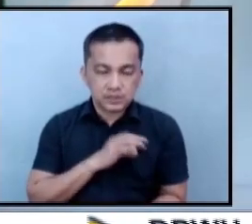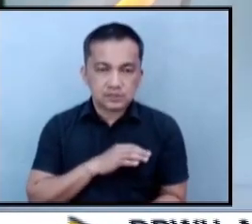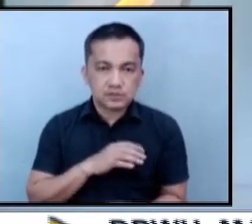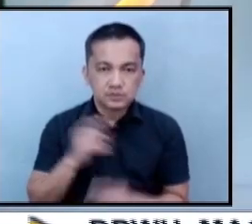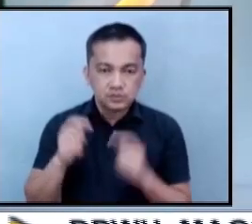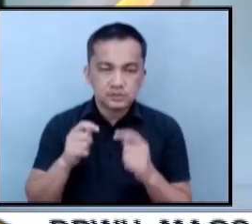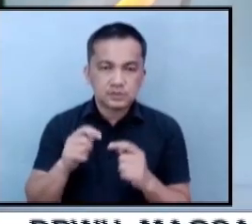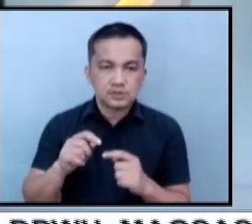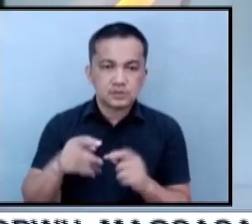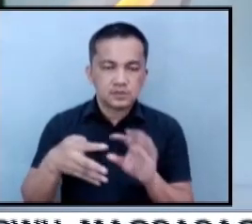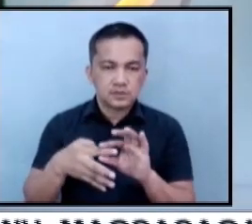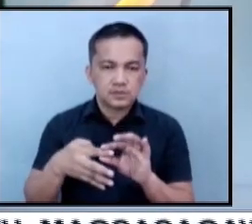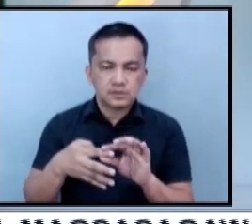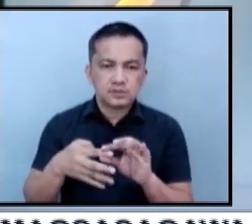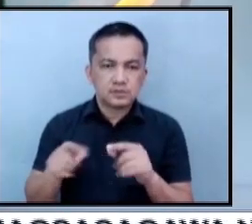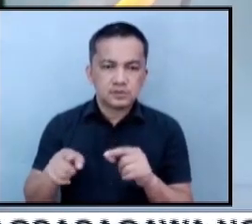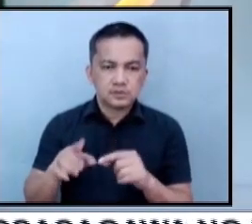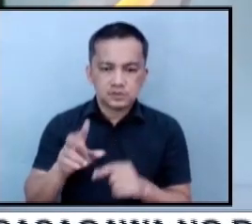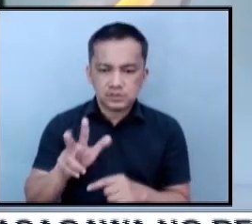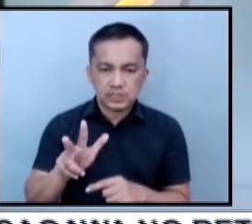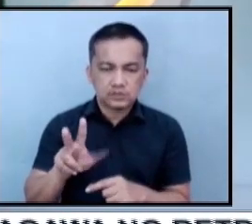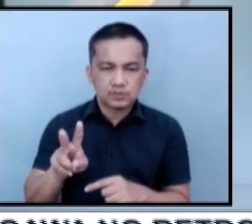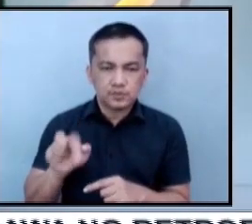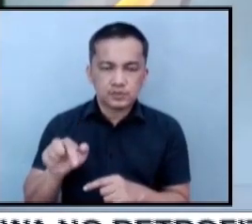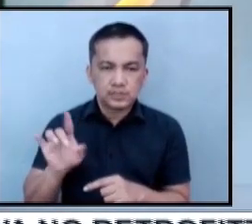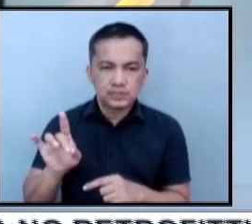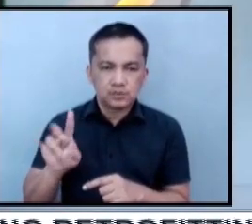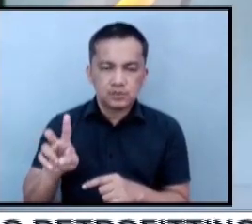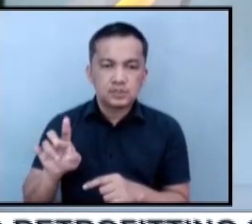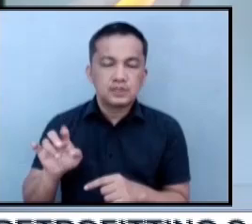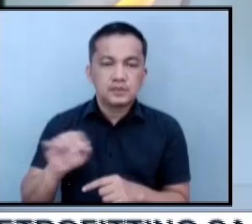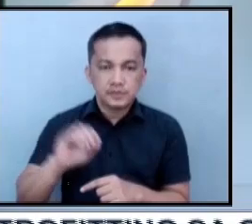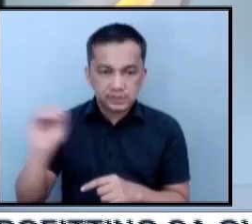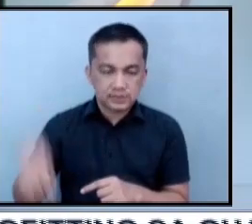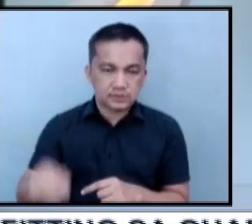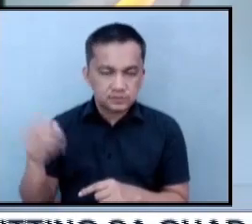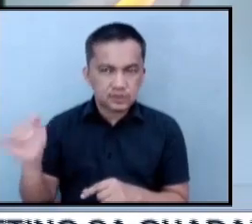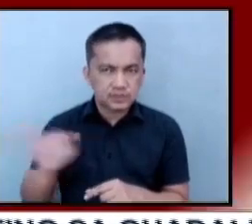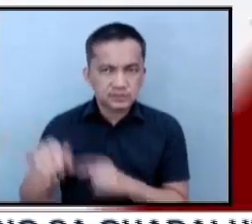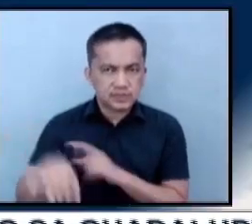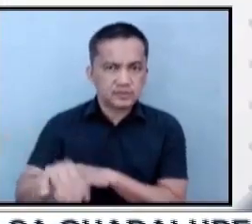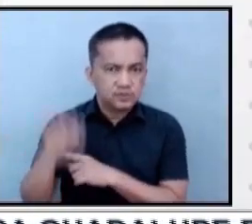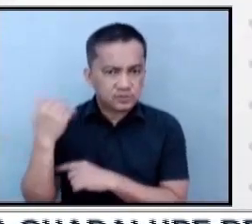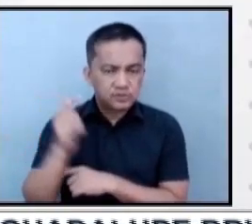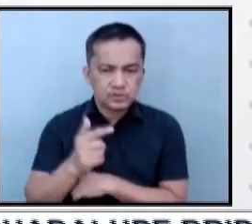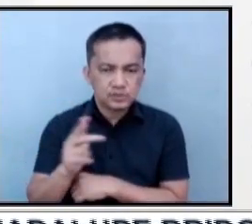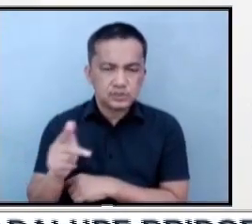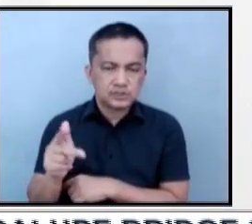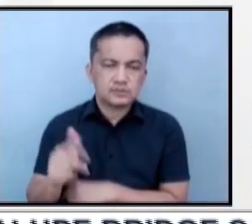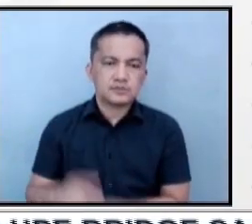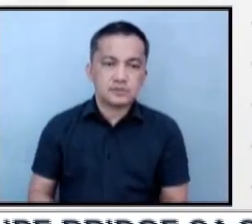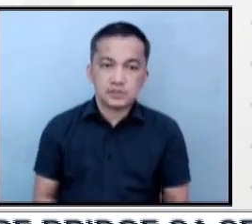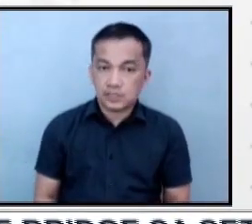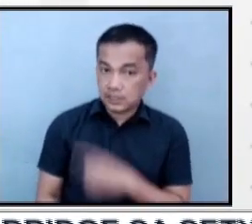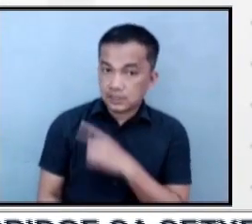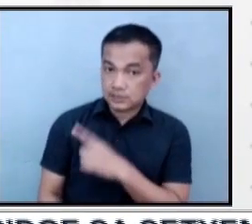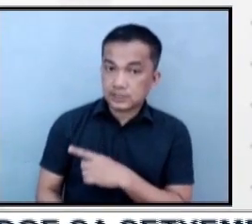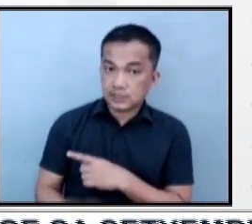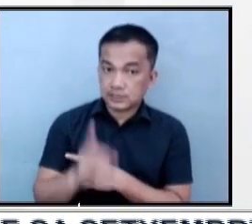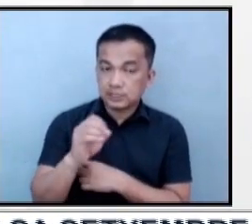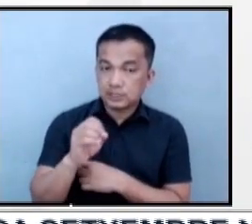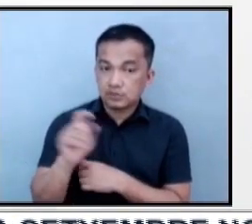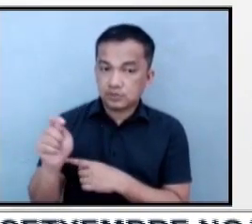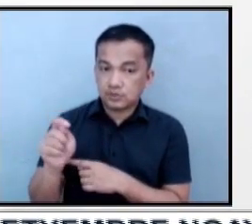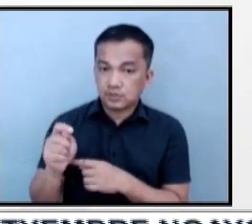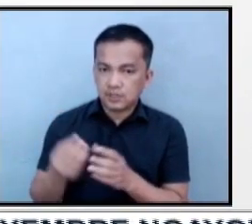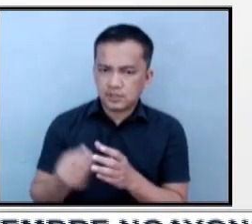sa 32.81% mula po sa parehong panahon noong 2023. Ayon po sa Department of Tourism, ang paglagong ito ay nagdulot